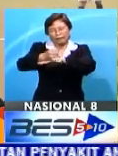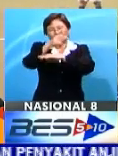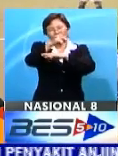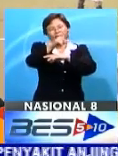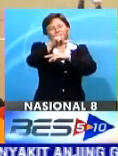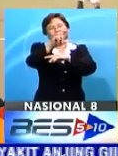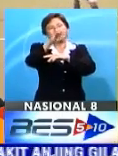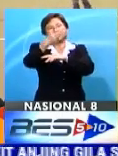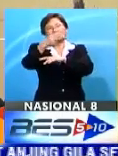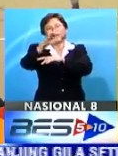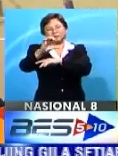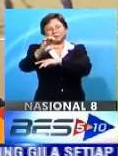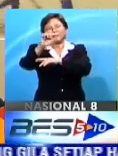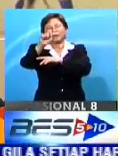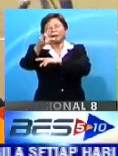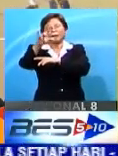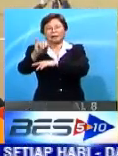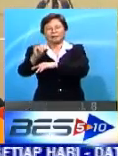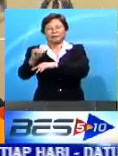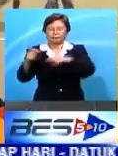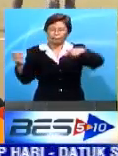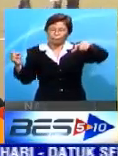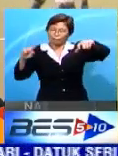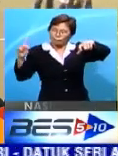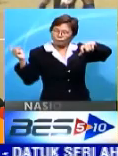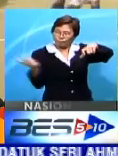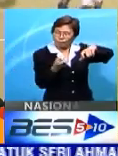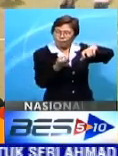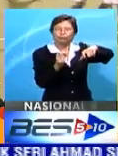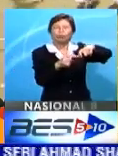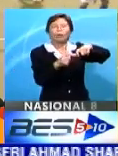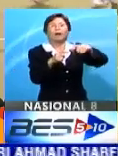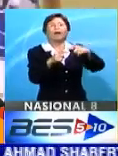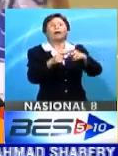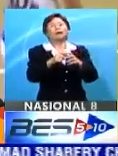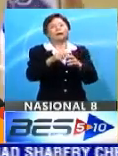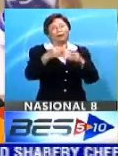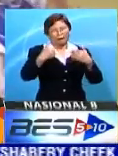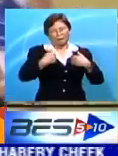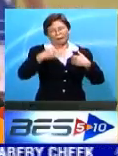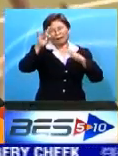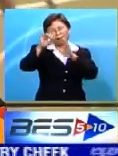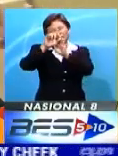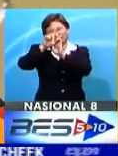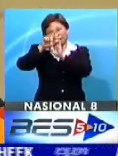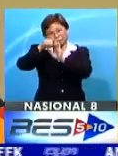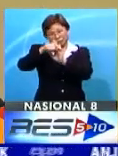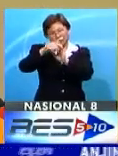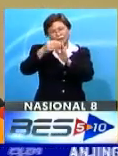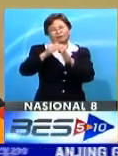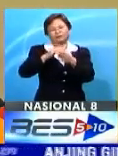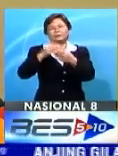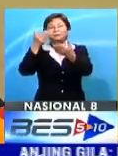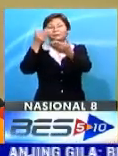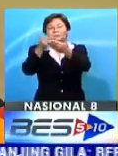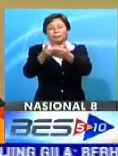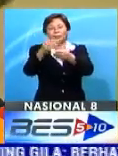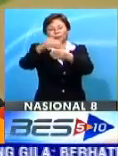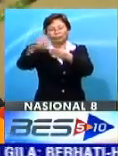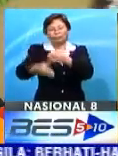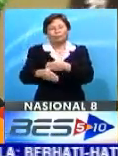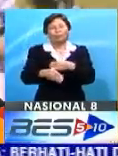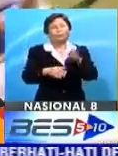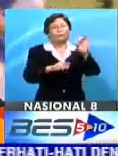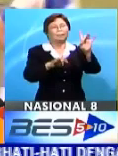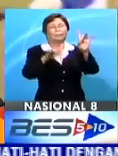KLHC, Ali Shan melakar nama selaku penyaring kedua ketika perlawanan berbaki 8 minit menuju penamat. Kemenangan 2-1 memihak